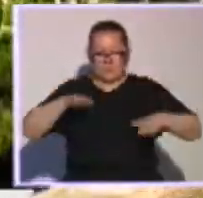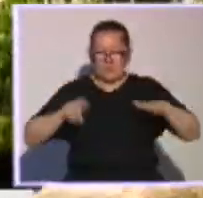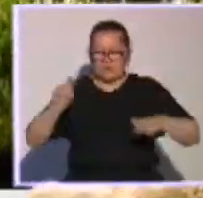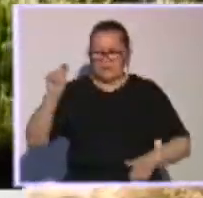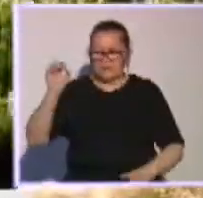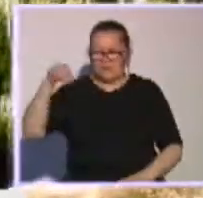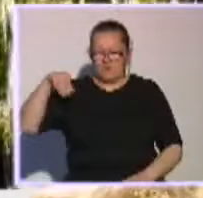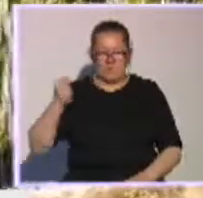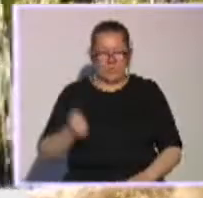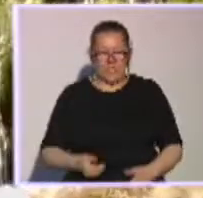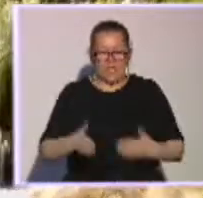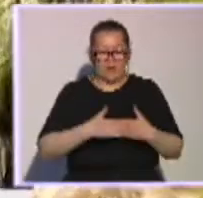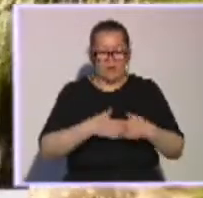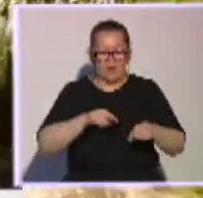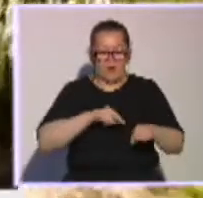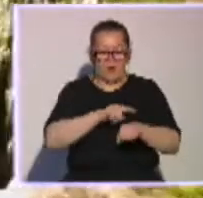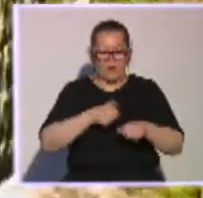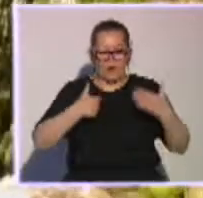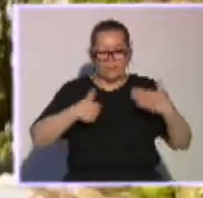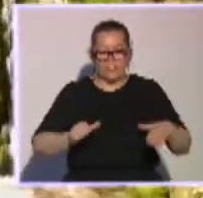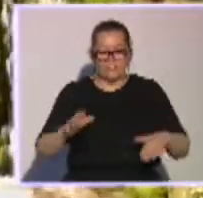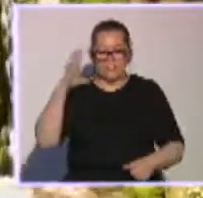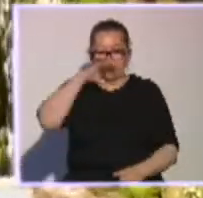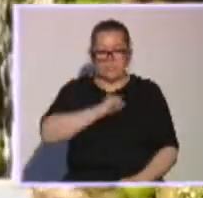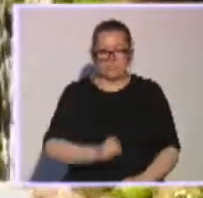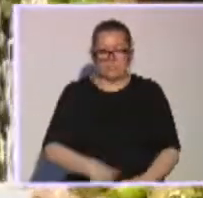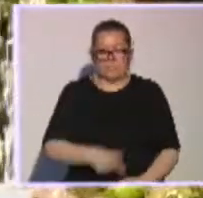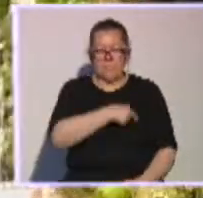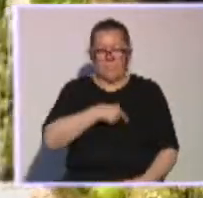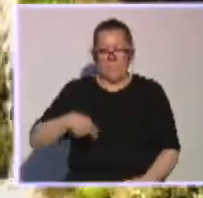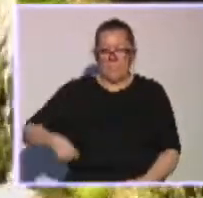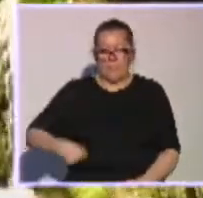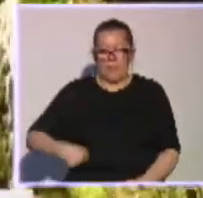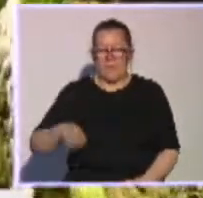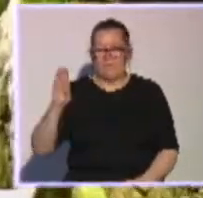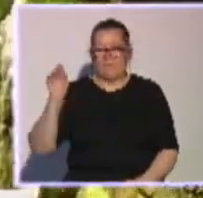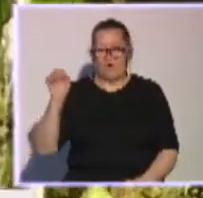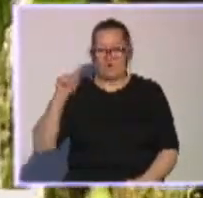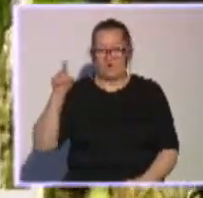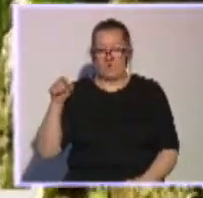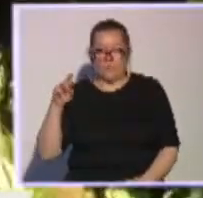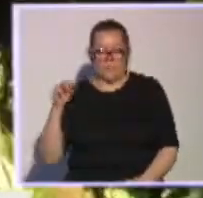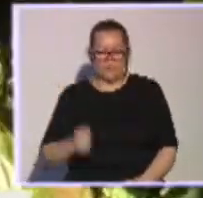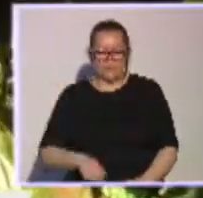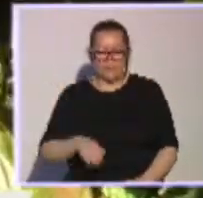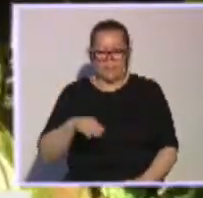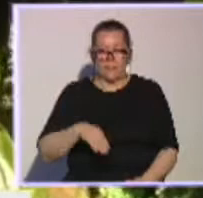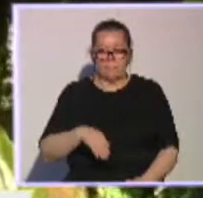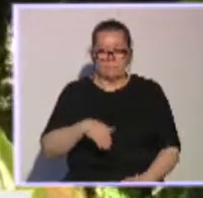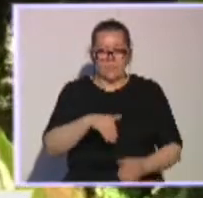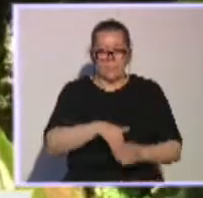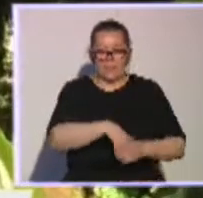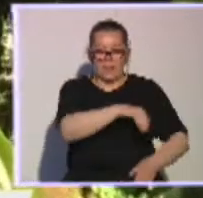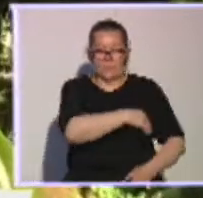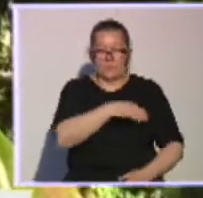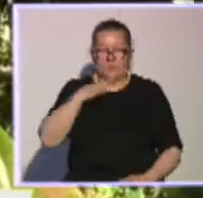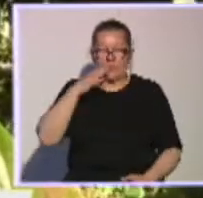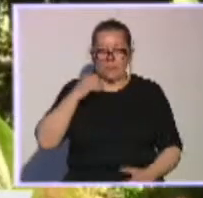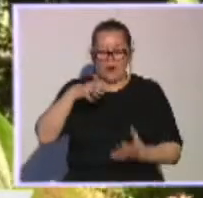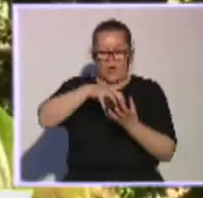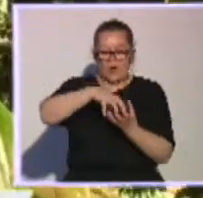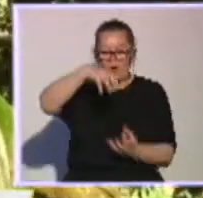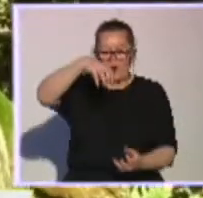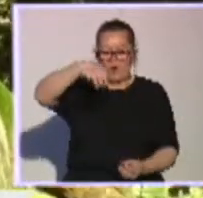ieri în jurul orei 18 și 15. Primarul comunei Bozovici spune că în ultimii ani clopotul cascadei a crescut ca urmare